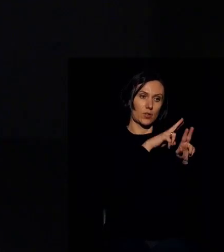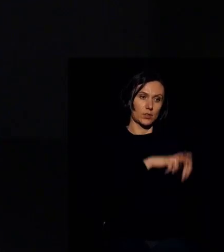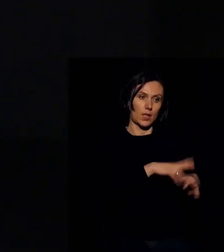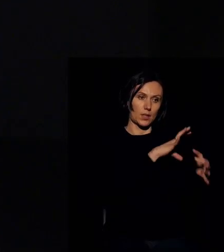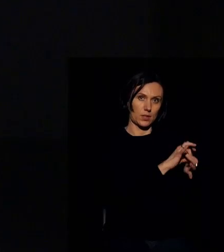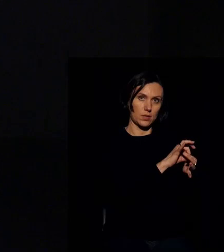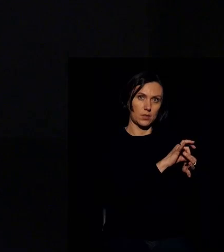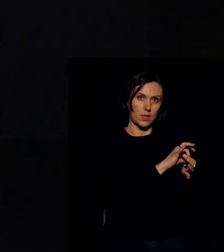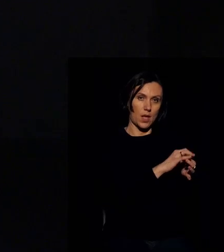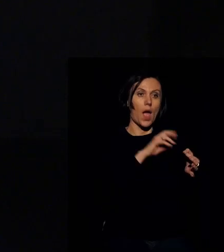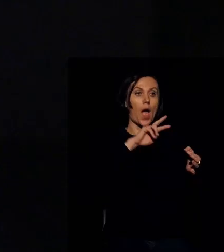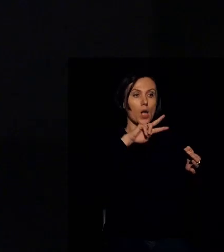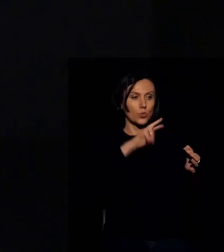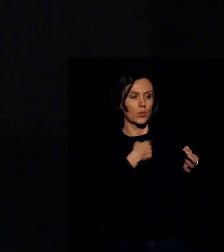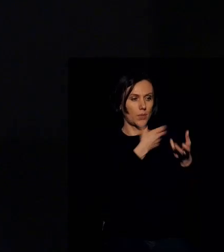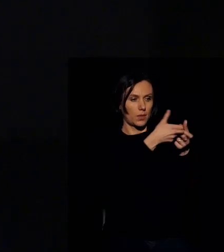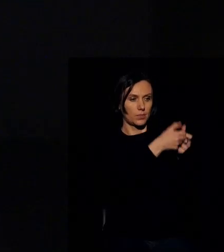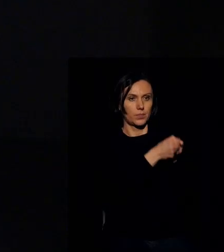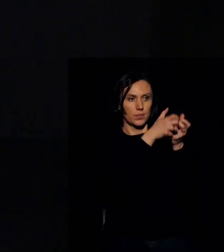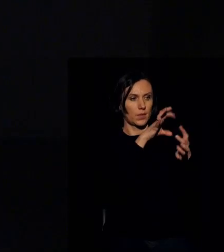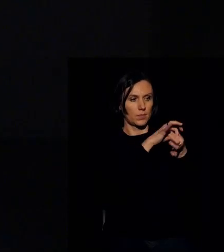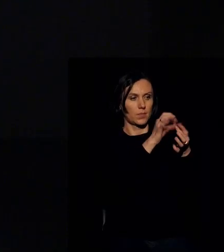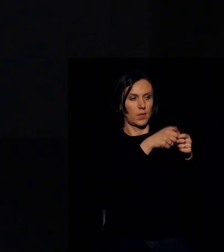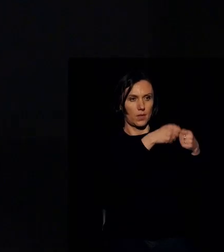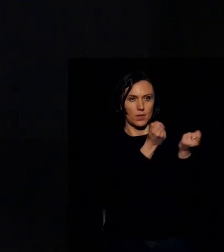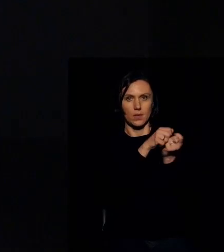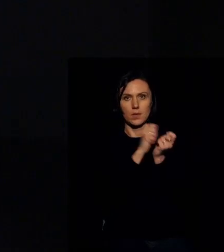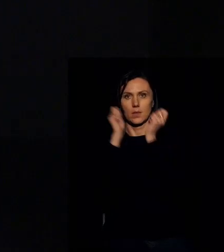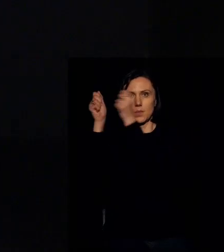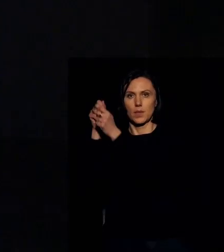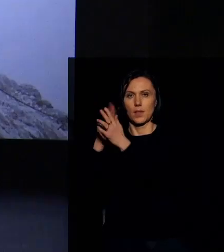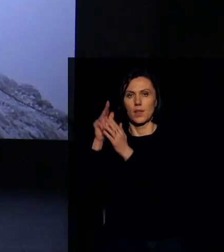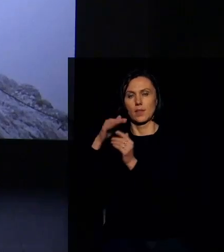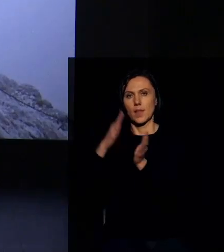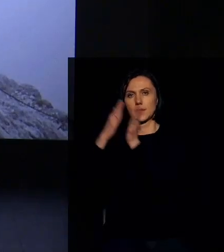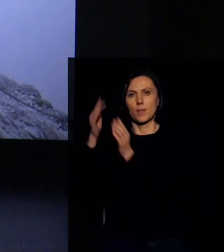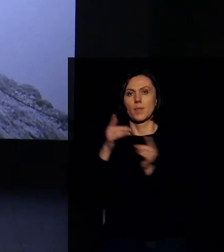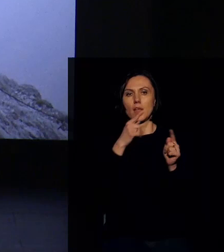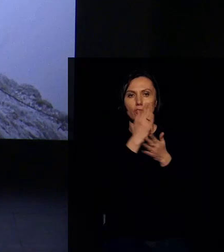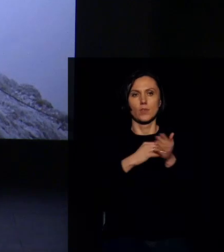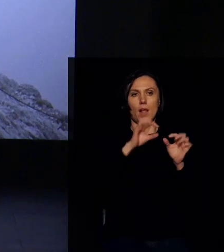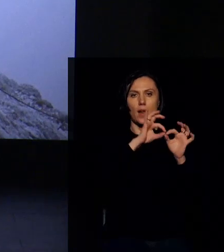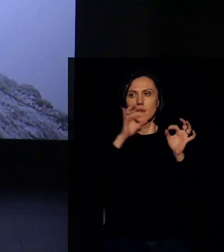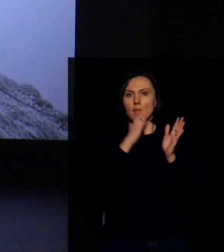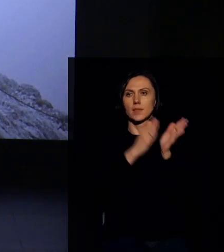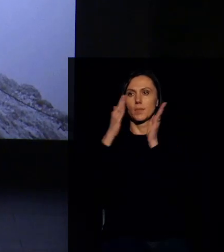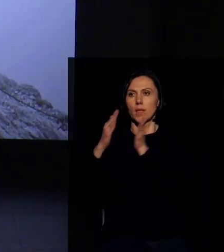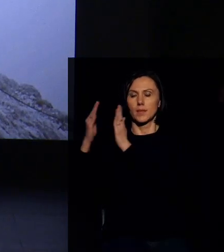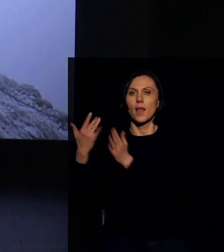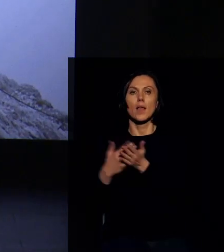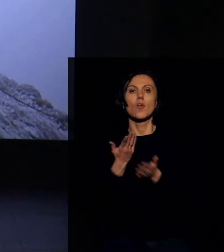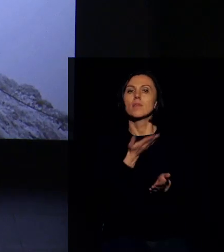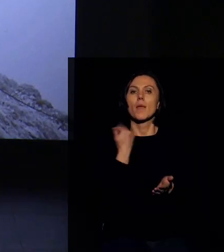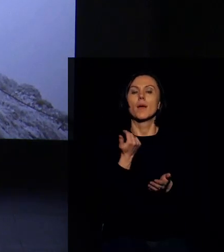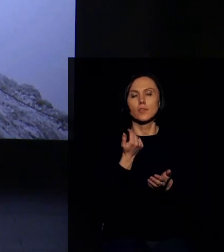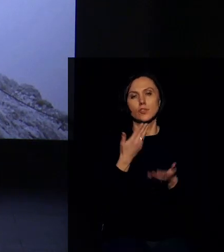czas ubezpieczeni, górnym przypinamy się, drugim przypinamy się do górnej, no i dzięki temu nie ma tego momentu, który